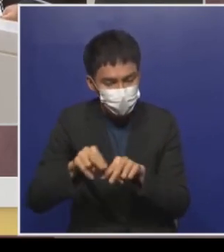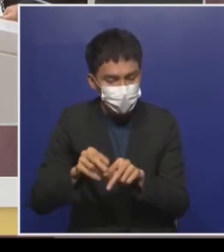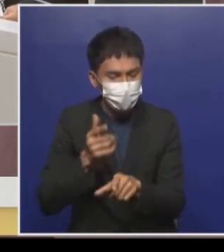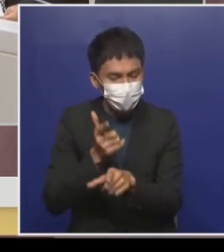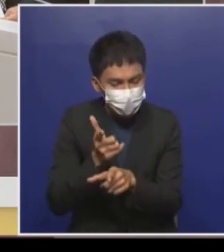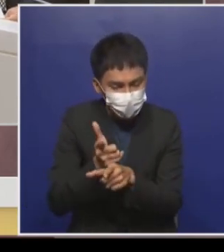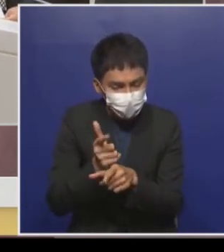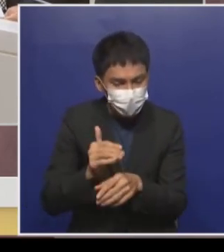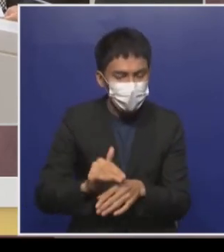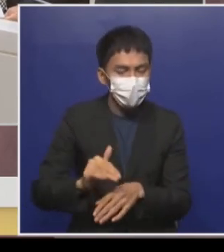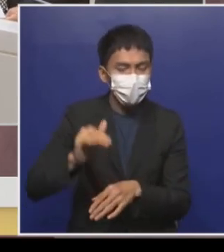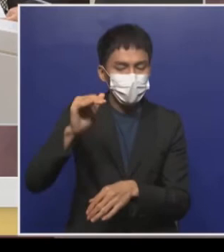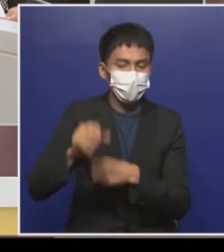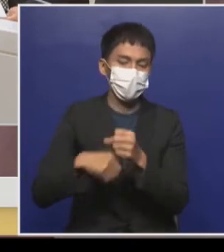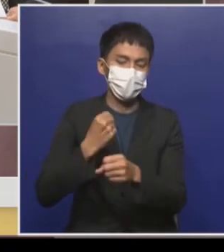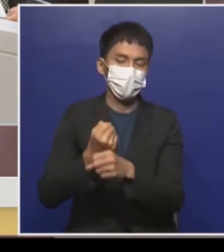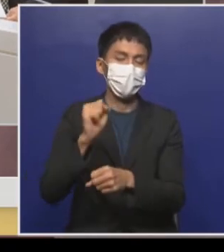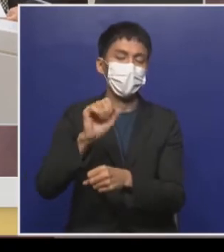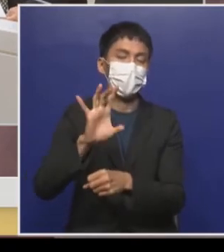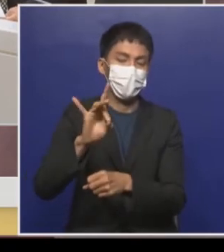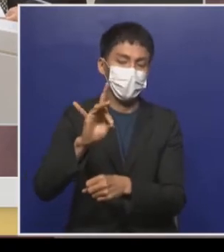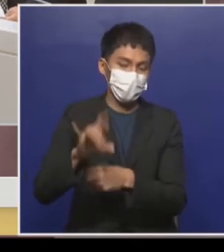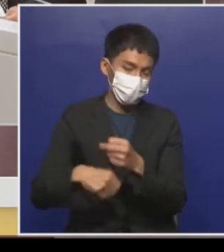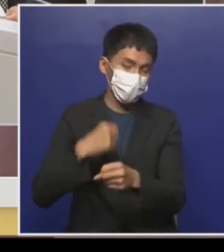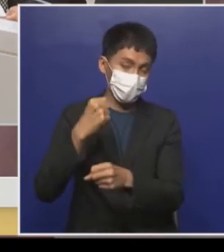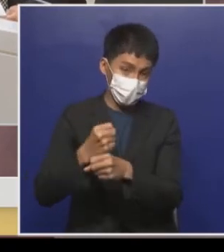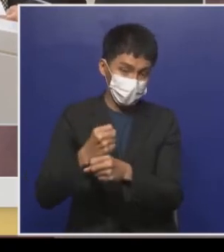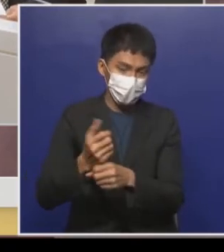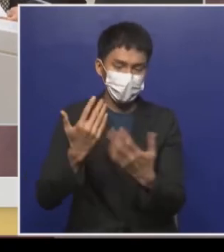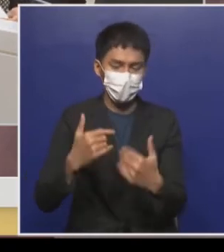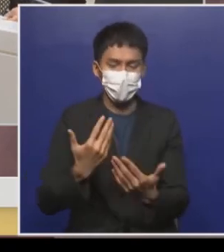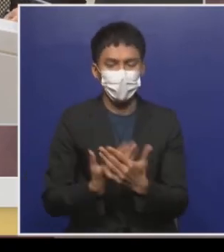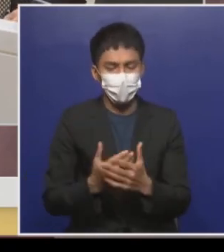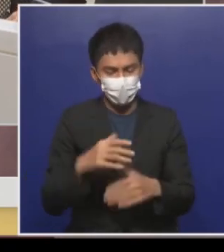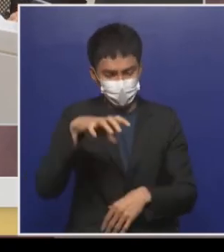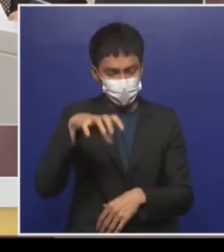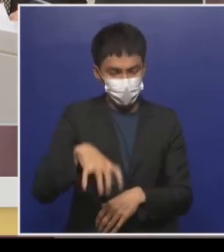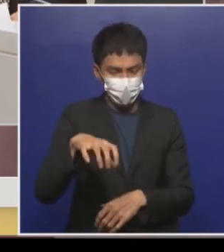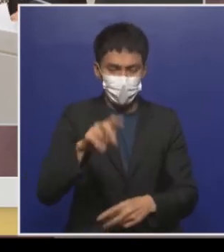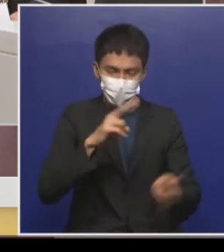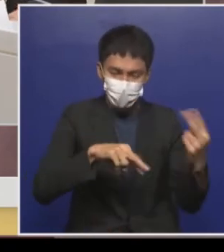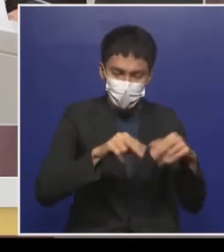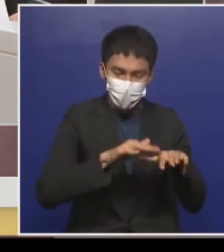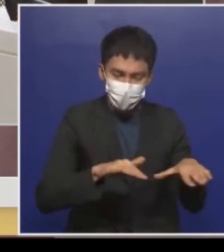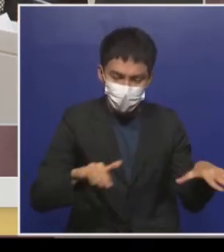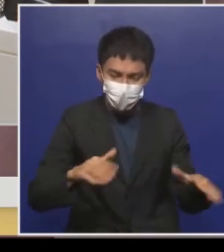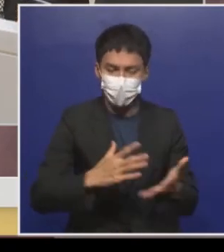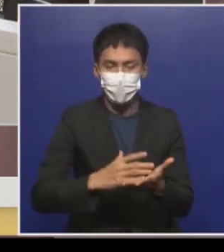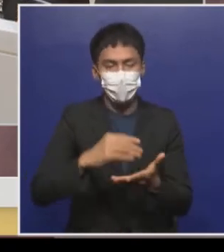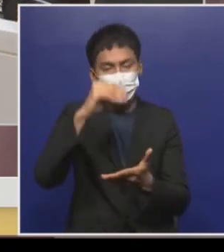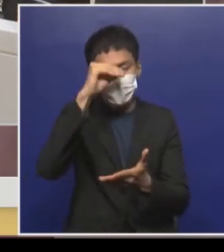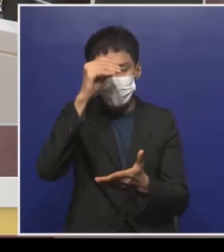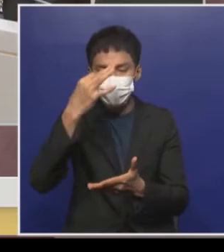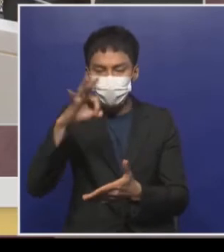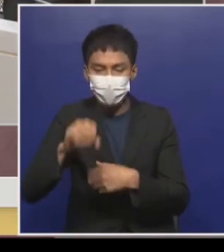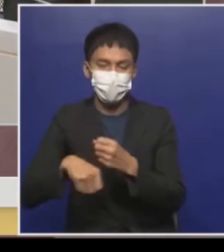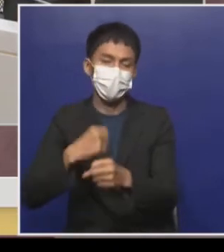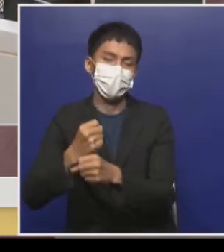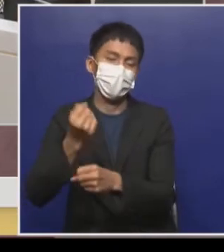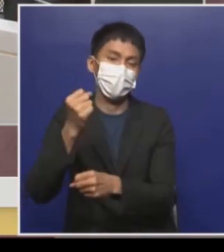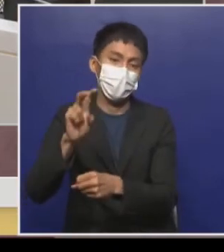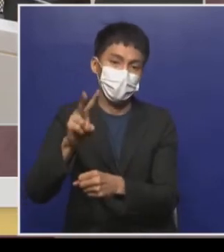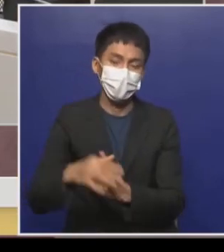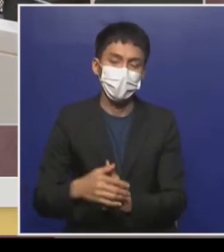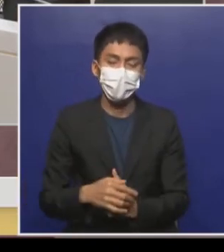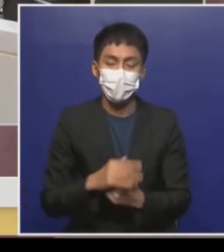บ 18 ปีมีกองทุครุ่มครองเด็กแล้วกมเด็ที่เรีฟรี 12 ปีนอกจากนนแล้วเด็กที่